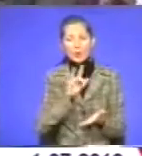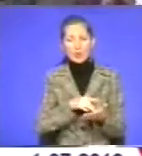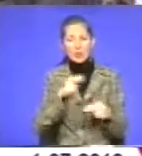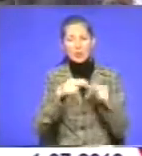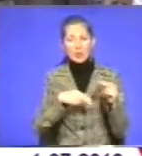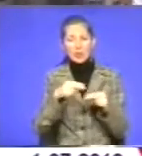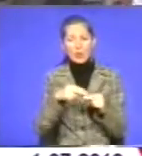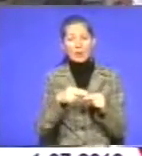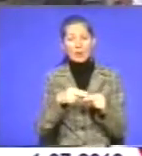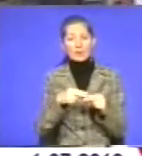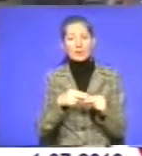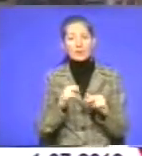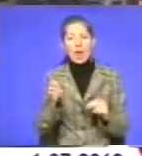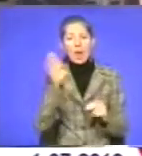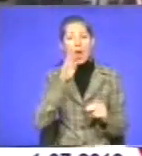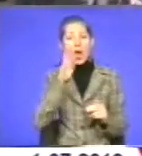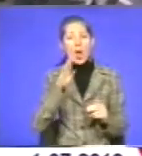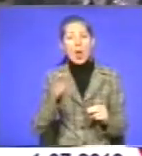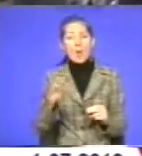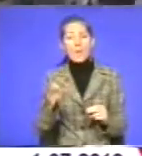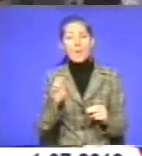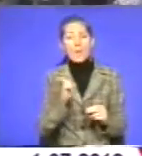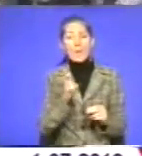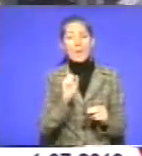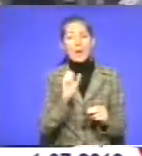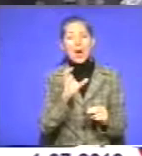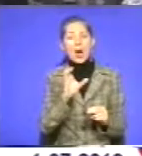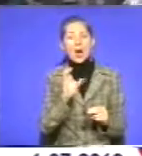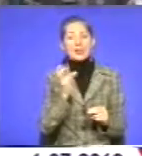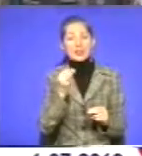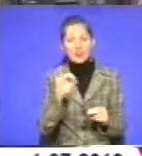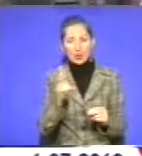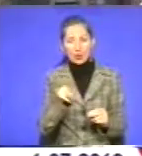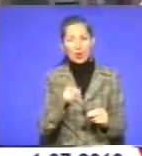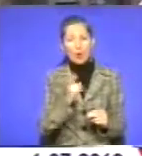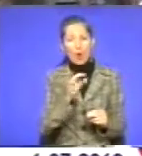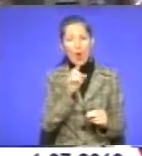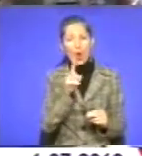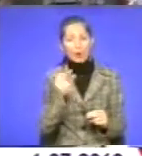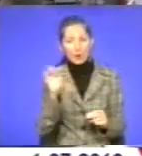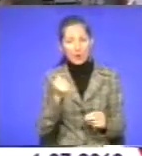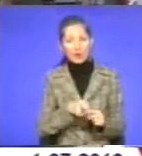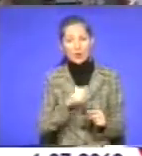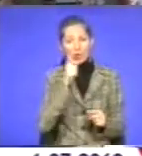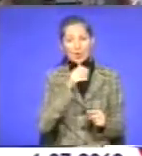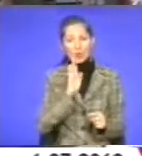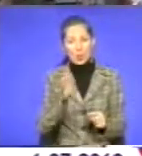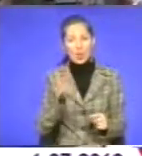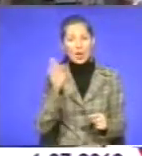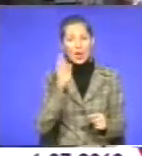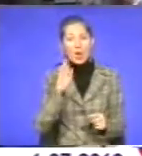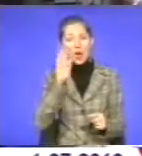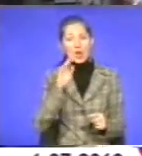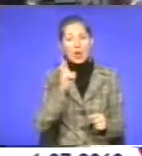збудувати басейн. Треба сказати, що тут, у Козові, в цьому році вже буде басейн. 50% на себе